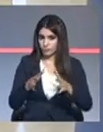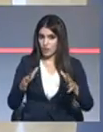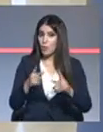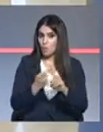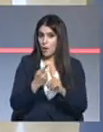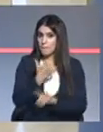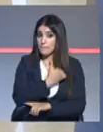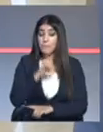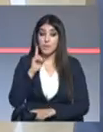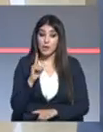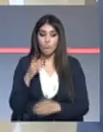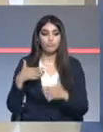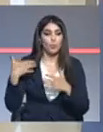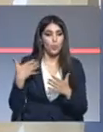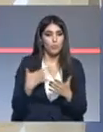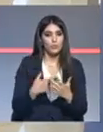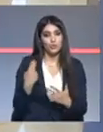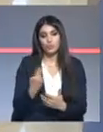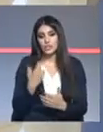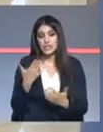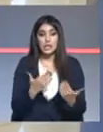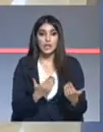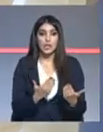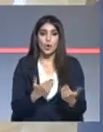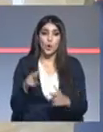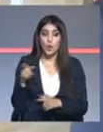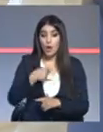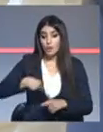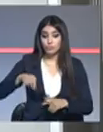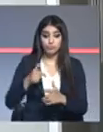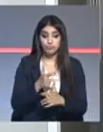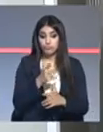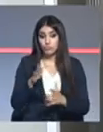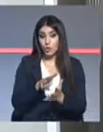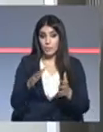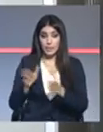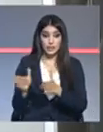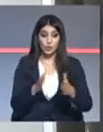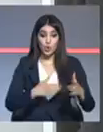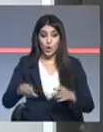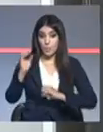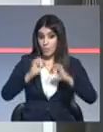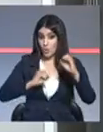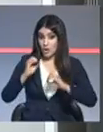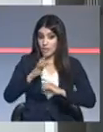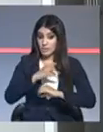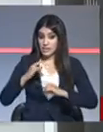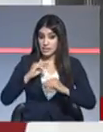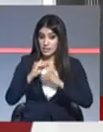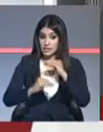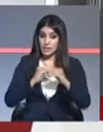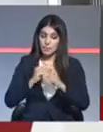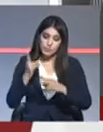تلاقيه لكن الى متى ما زالت تعمل ها الضغط الكبير ستعمل المنظمات في المدى القريب على